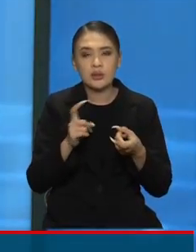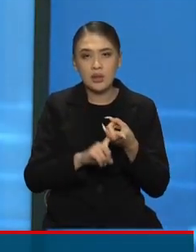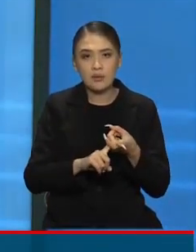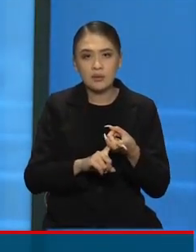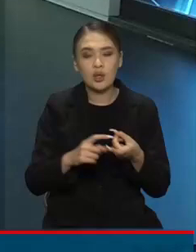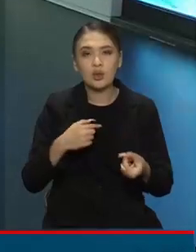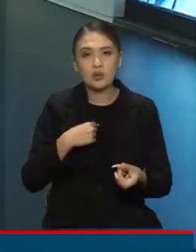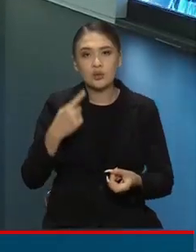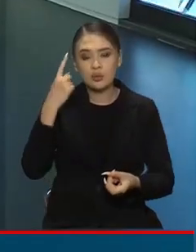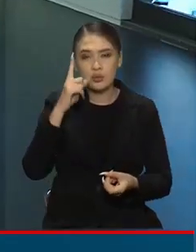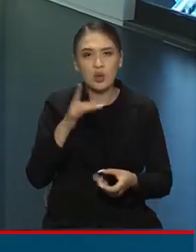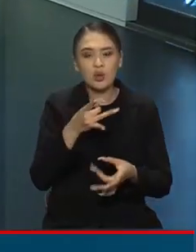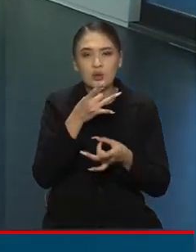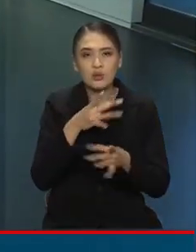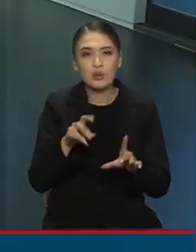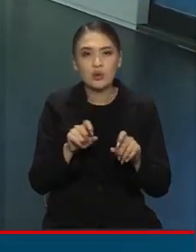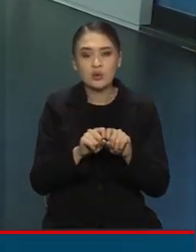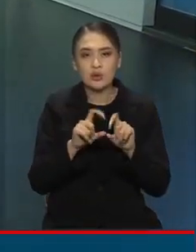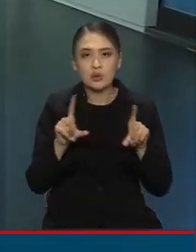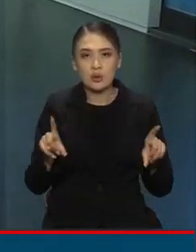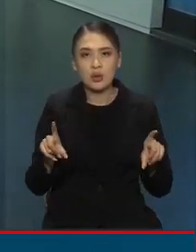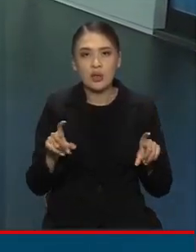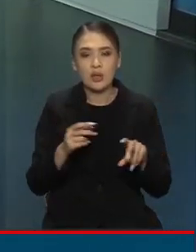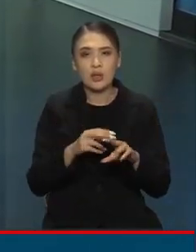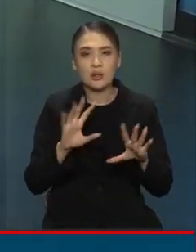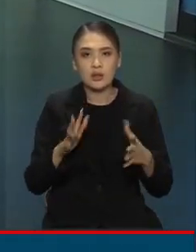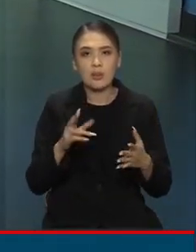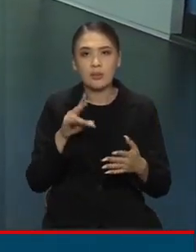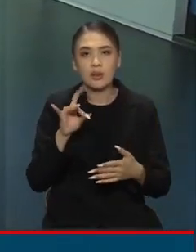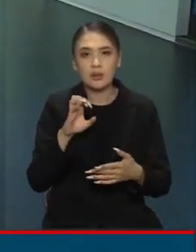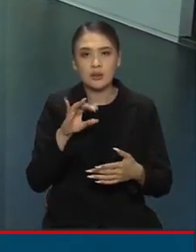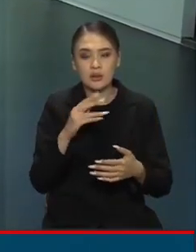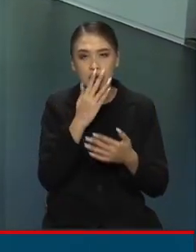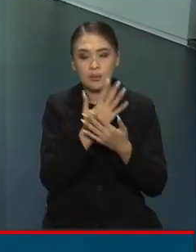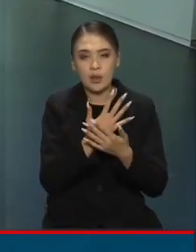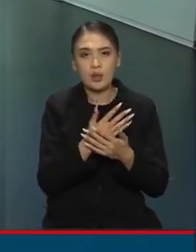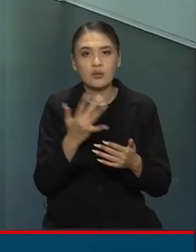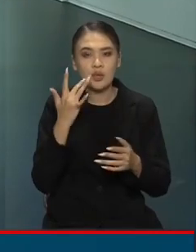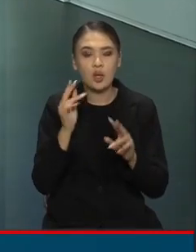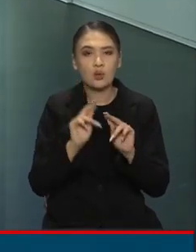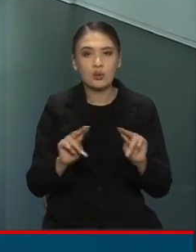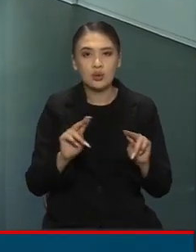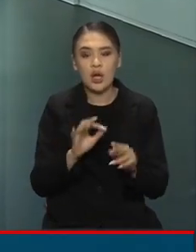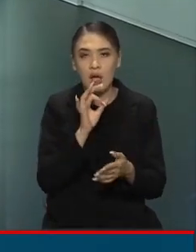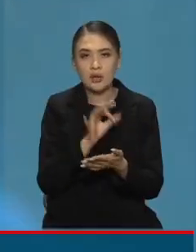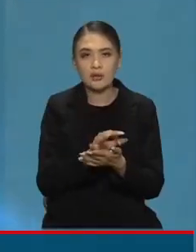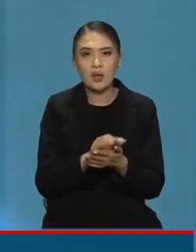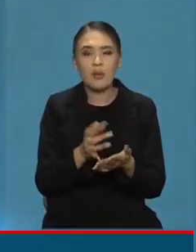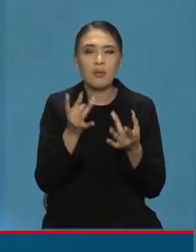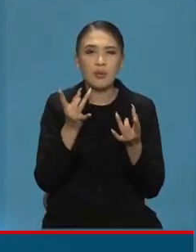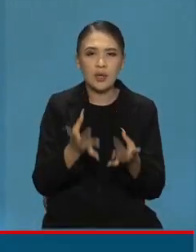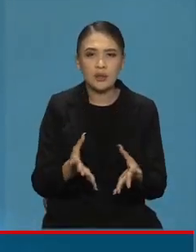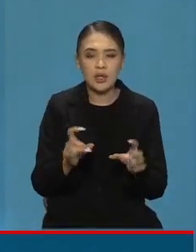я считаю, что к любой школе престиж задает именно учитель. Будь если там самая простая